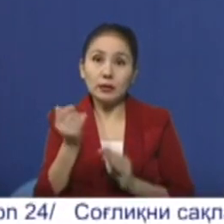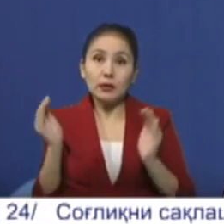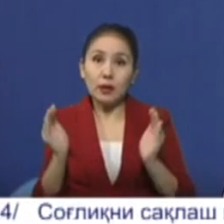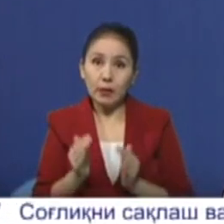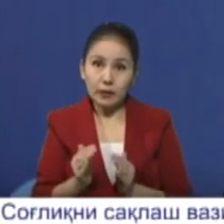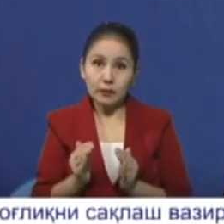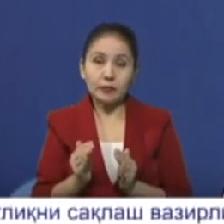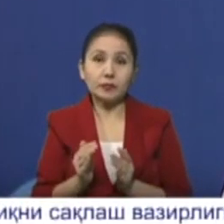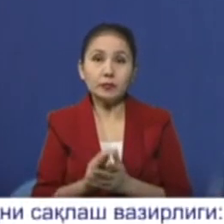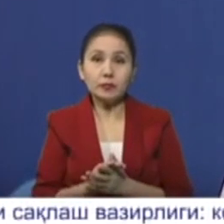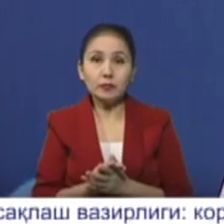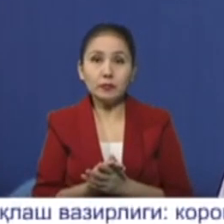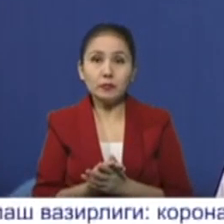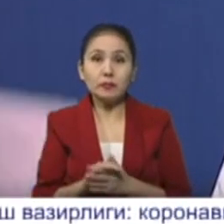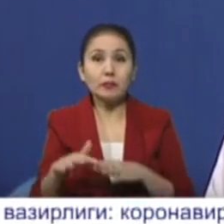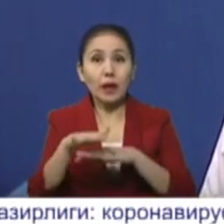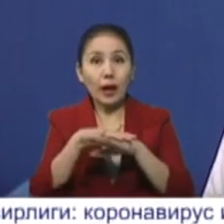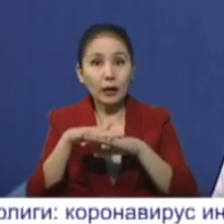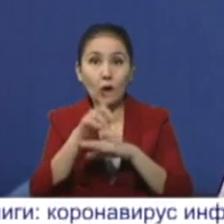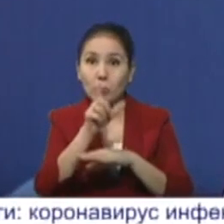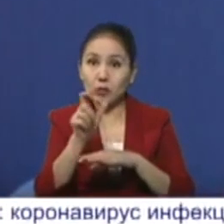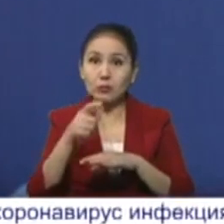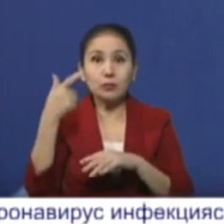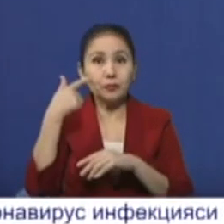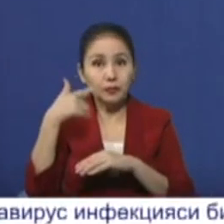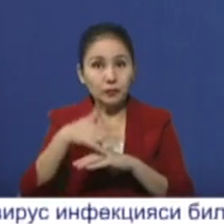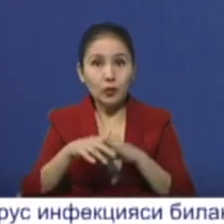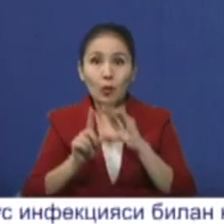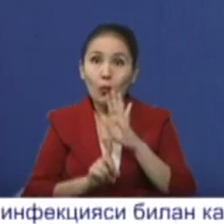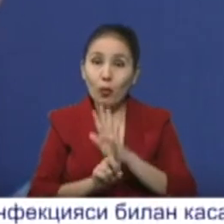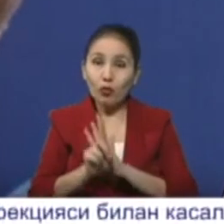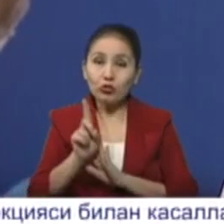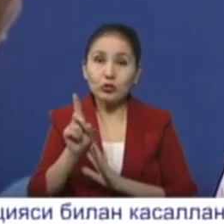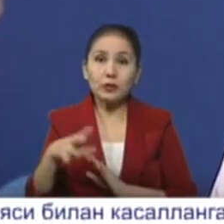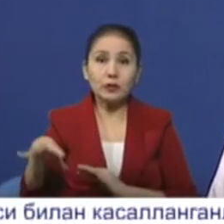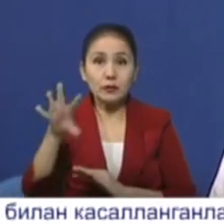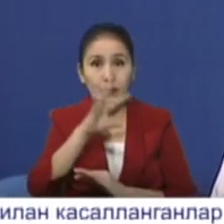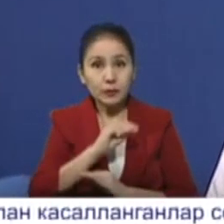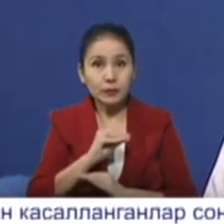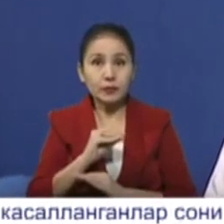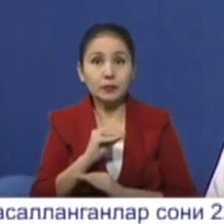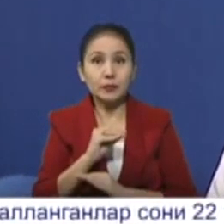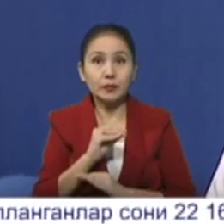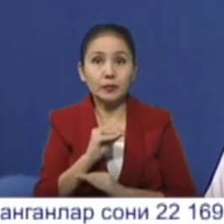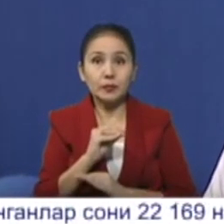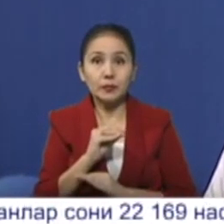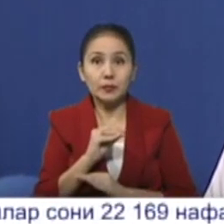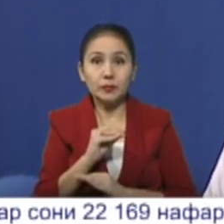kamaygan. Demak, xalqni orasida tushuncha kengroq paydo bo'la boshladi. Boshida o'sha boya aytib o'tganimdek,